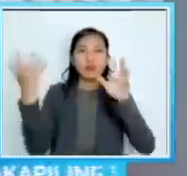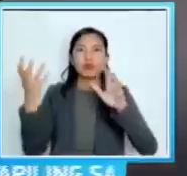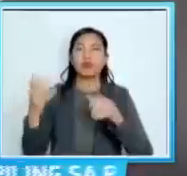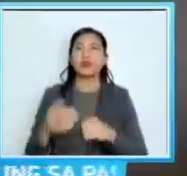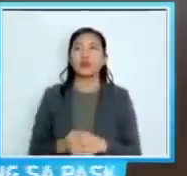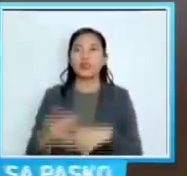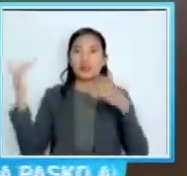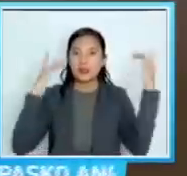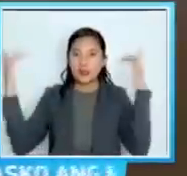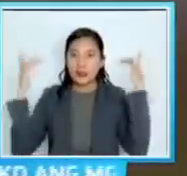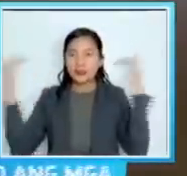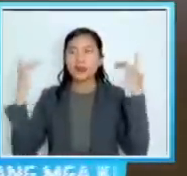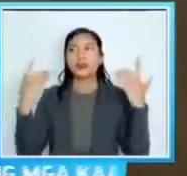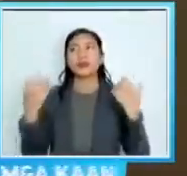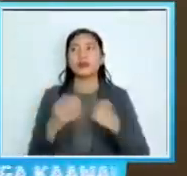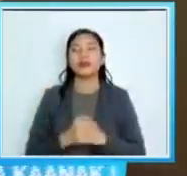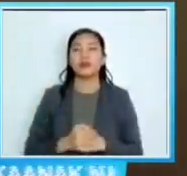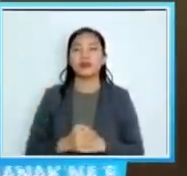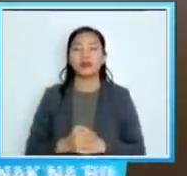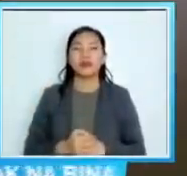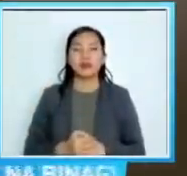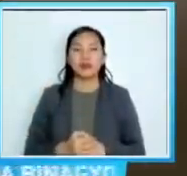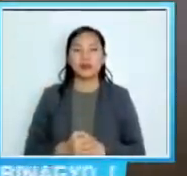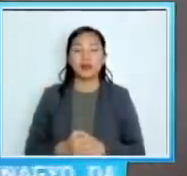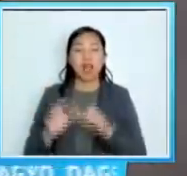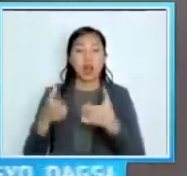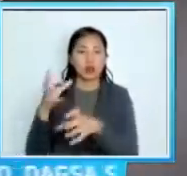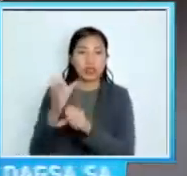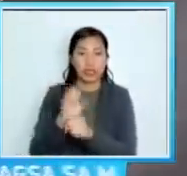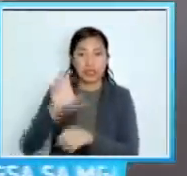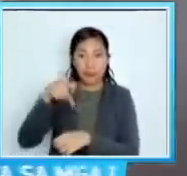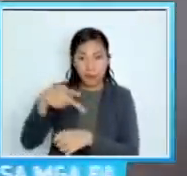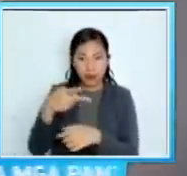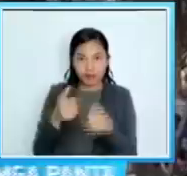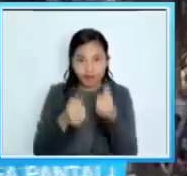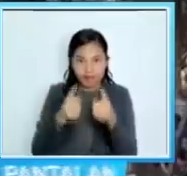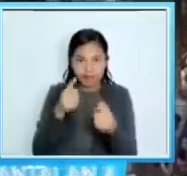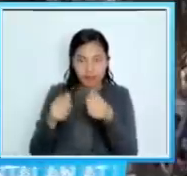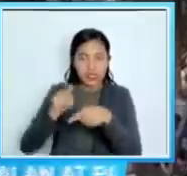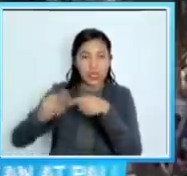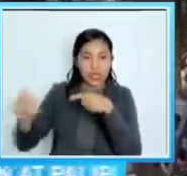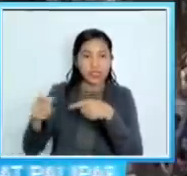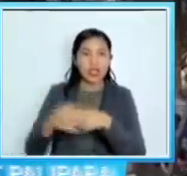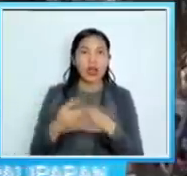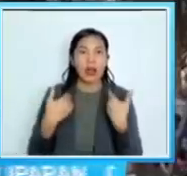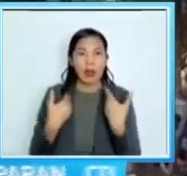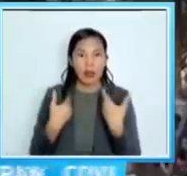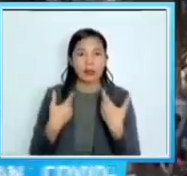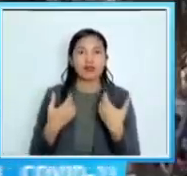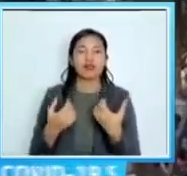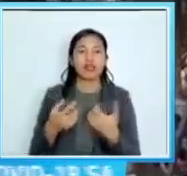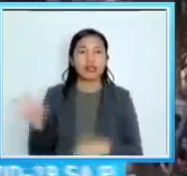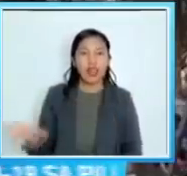may tunog. Para makakuha ng cell signal, bumiyahe si June Fred ng 8 oras papuntang Rojas na ayon kay Palawan Governor Jose